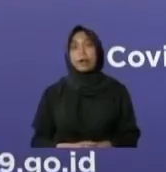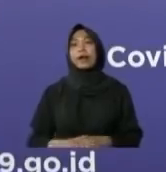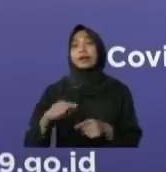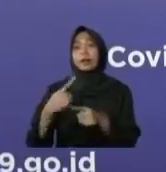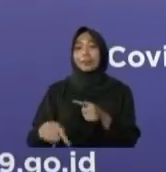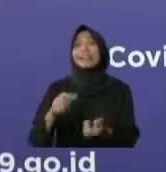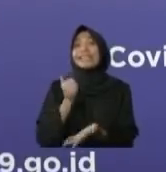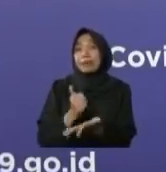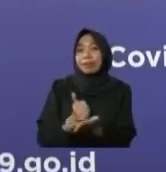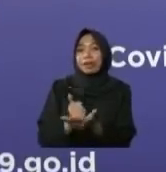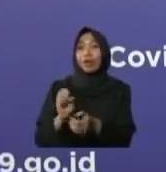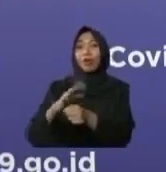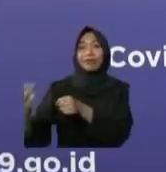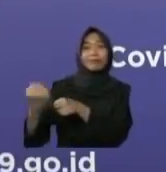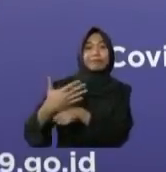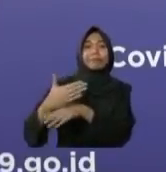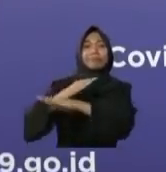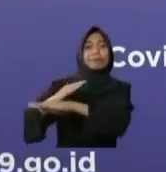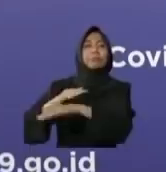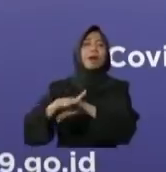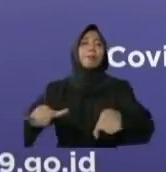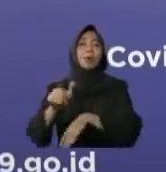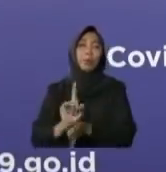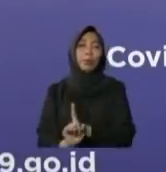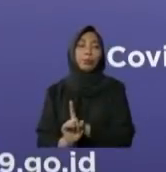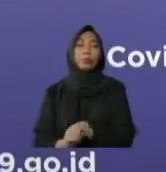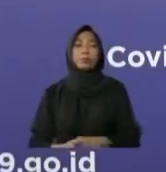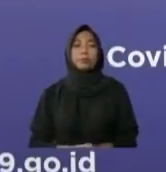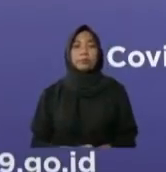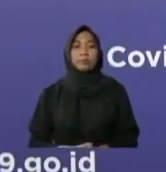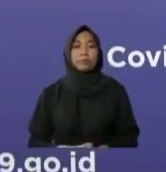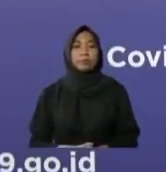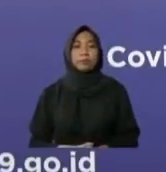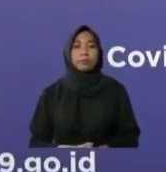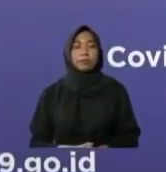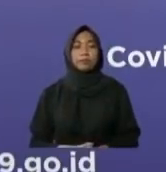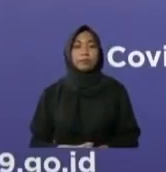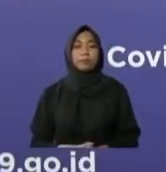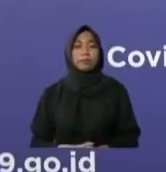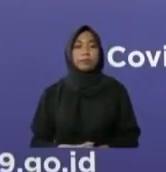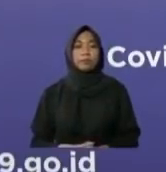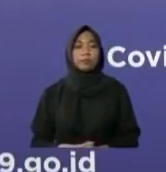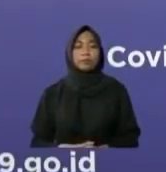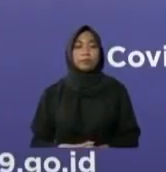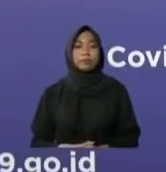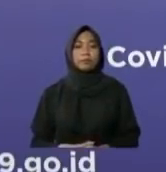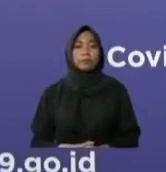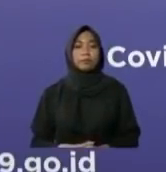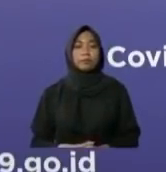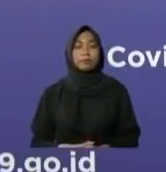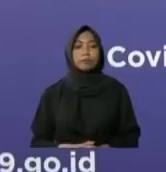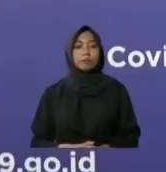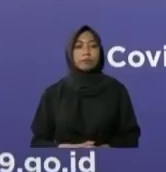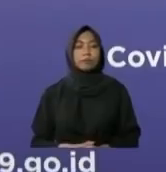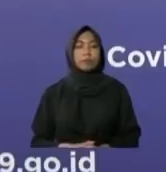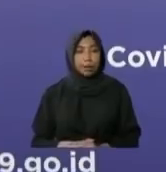aman dari konflik 19 Oleh karena itu Mari kita tidak henti-hentinya